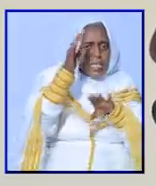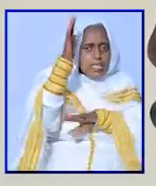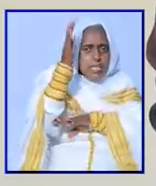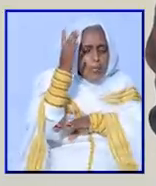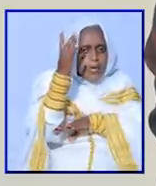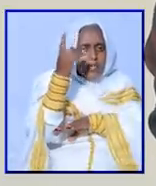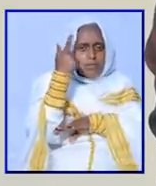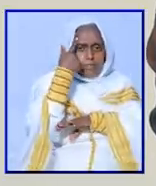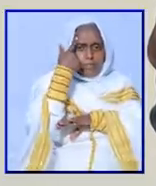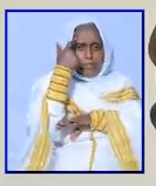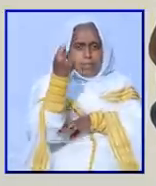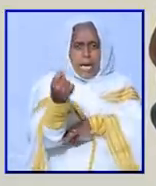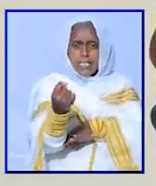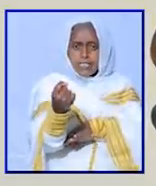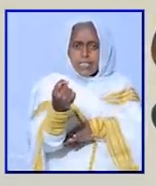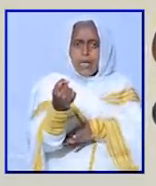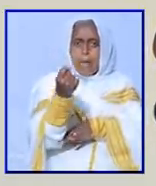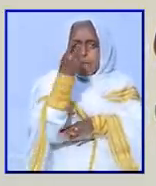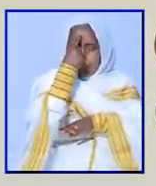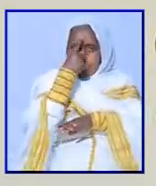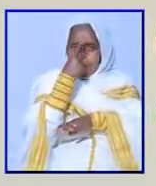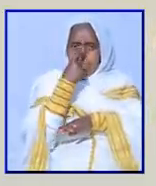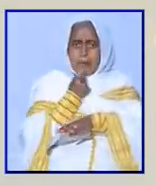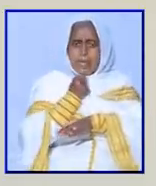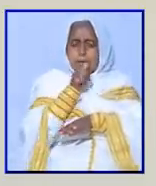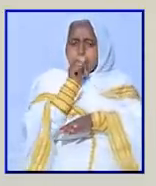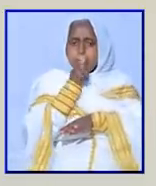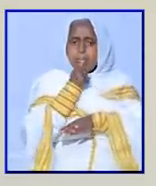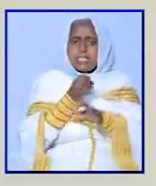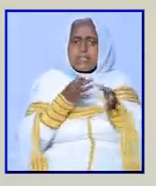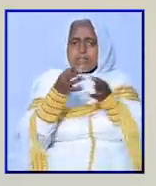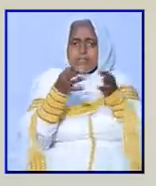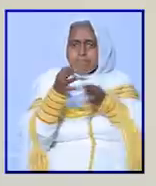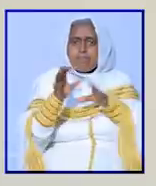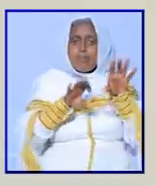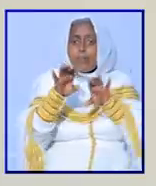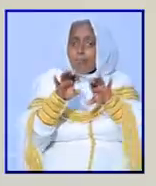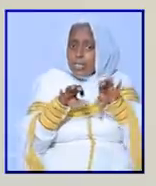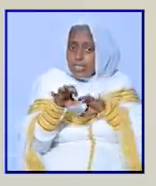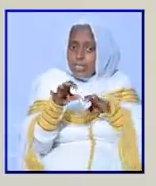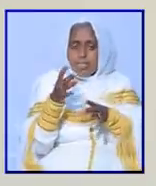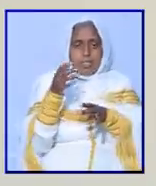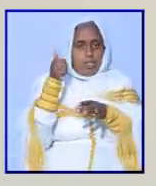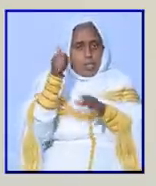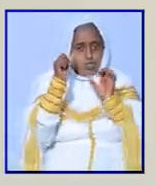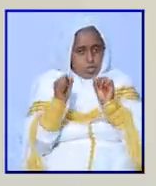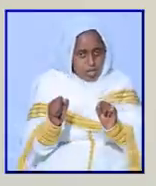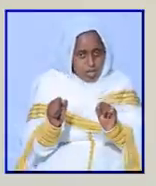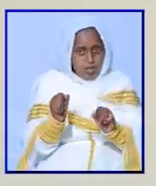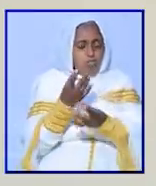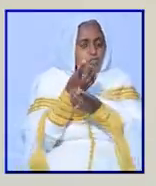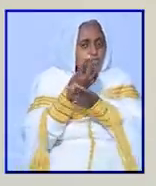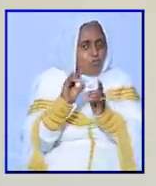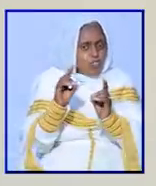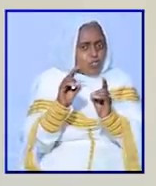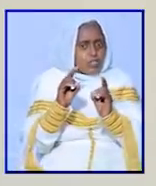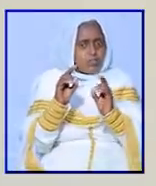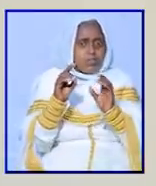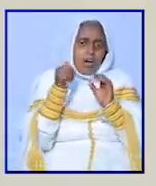ቃለ እግዚአብሔር መሸምደድ መያዝ ማመንስጠር ራሱን የቻለ ነው መፈወስ ደግሞ ራሱን የቻለ